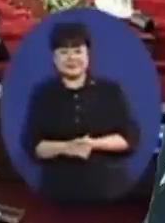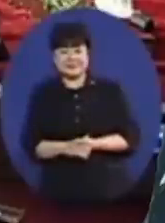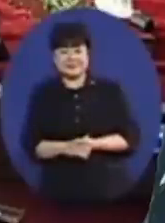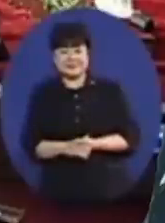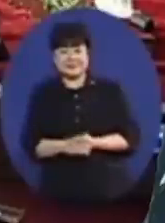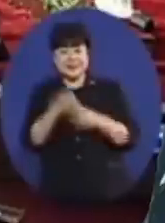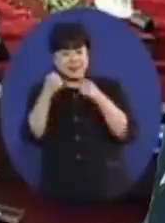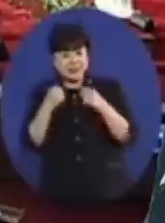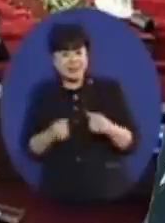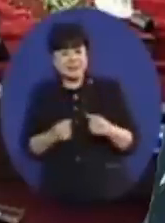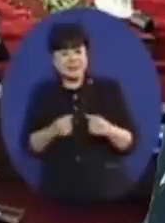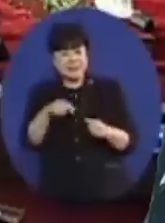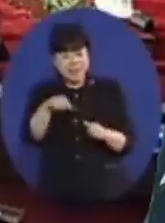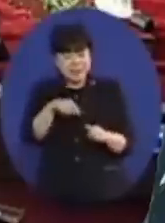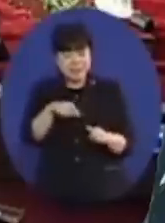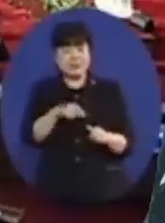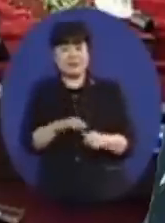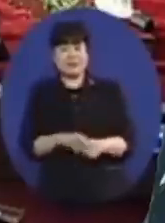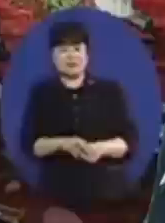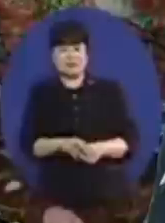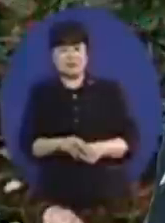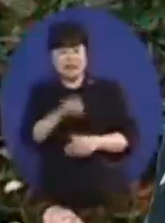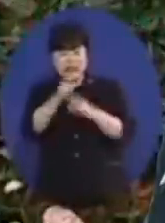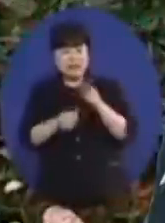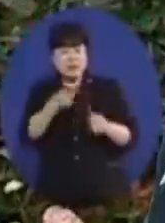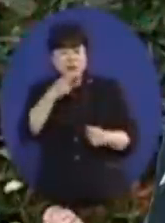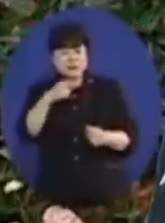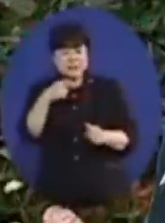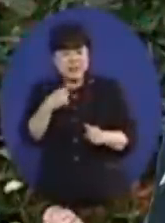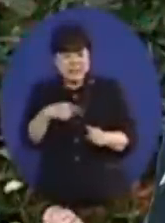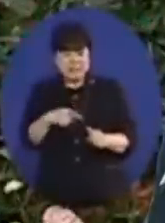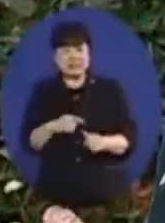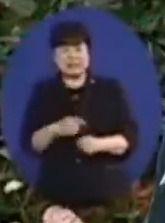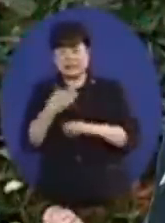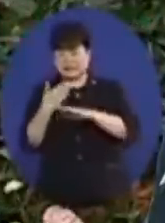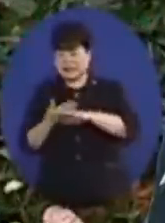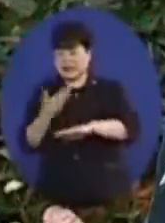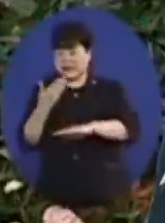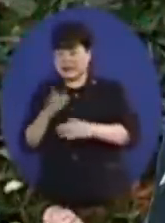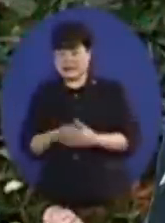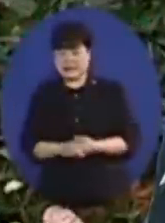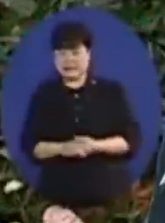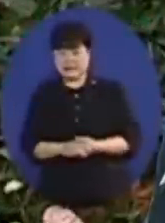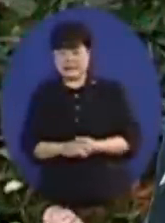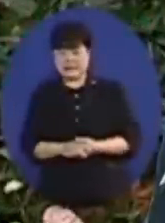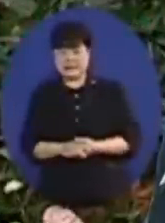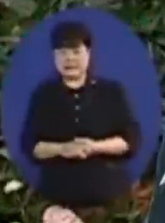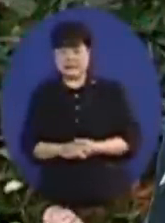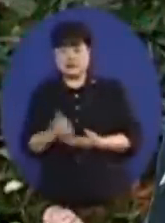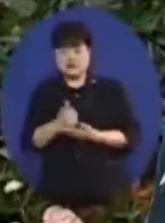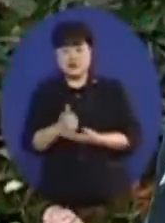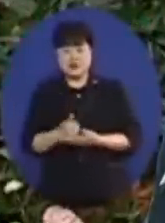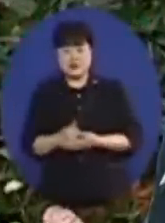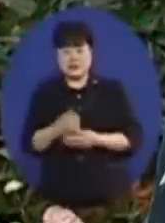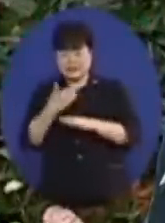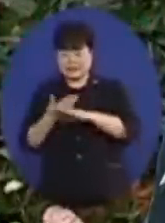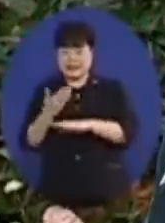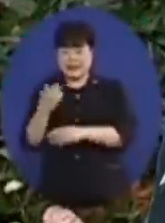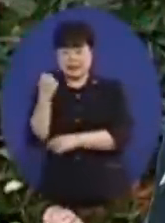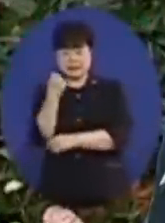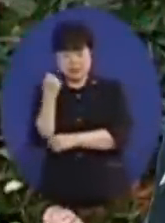최신 교육을 하느냐 무신론의 교육을 하느냐 우리 생활과 환경과 운명을